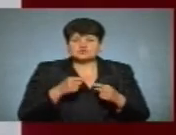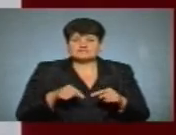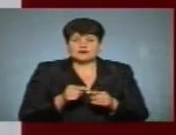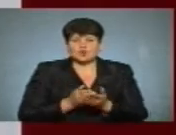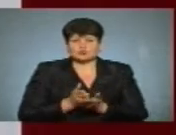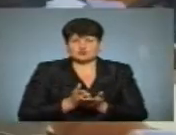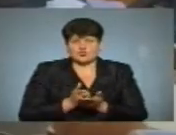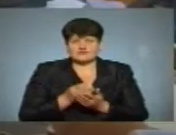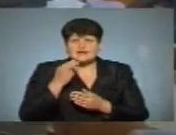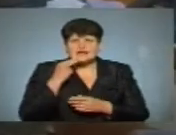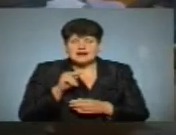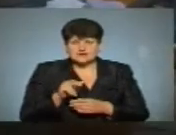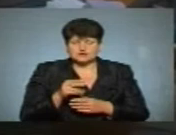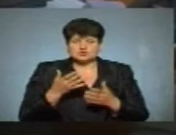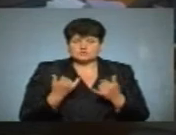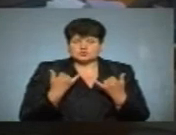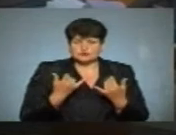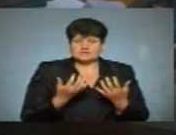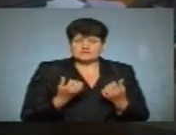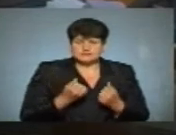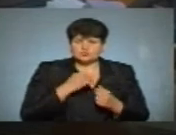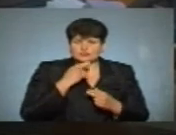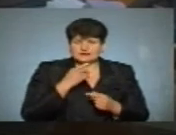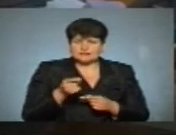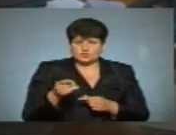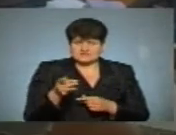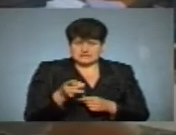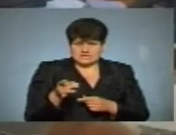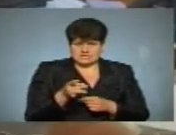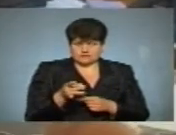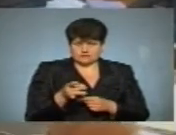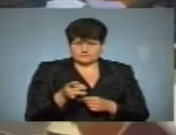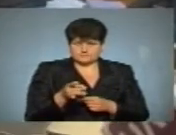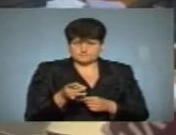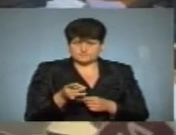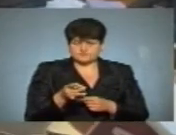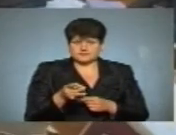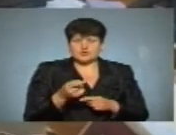обслуговування. Кращу. Тобто, якщо ми сьогодні візьмемо до уваги Тернопільський район, так в межах 3, так?